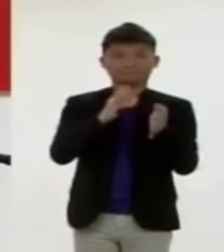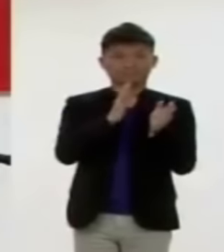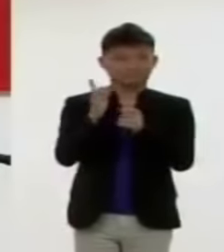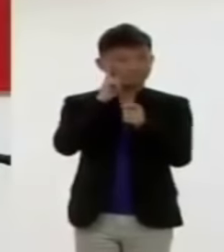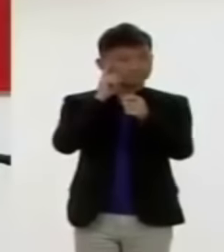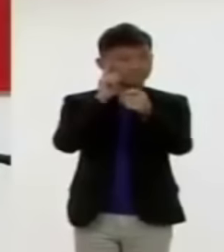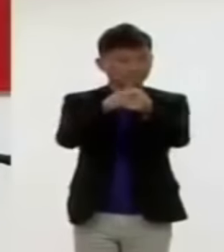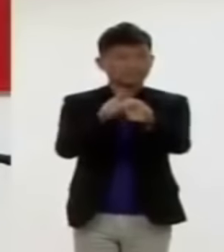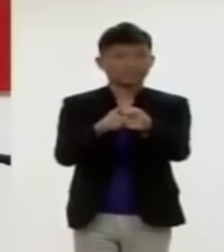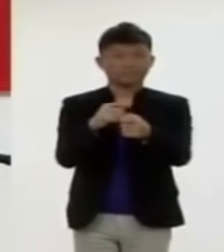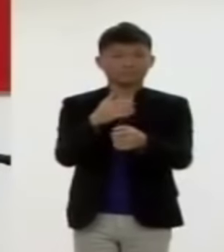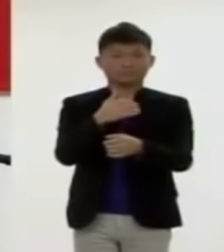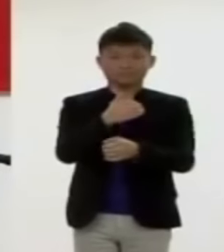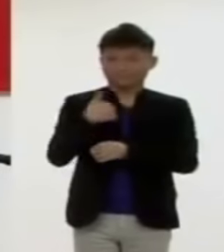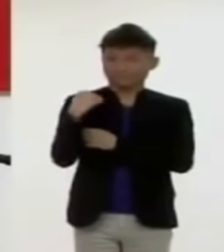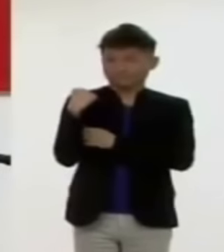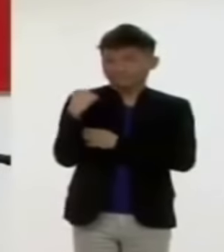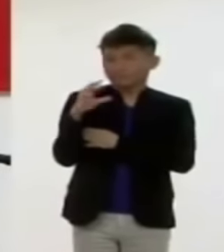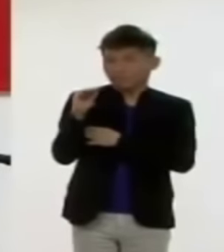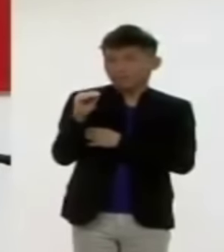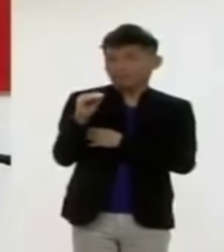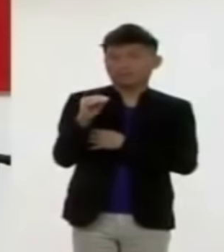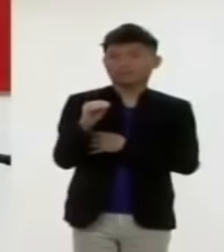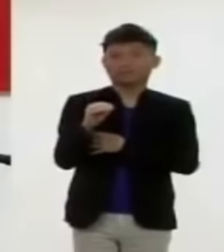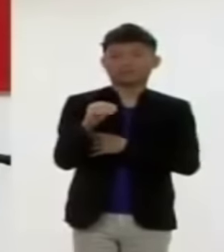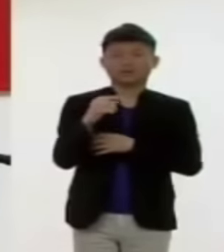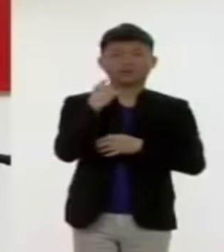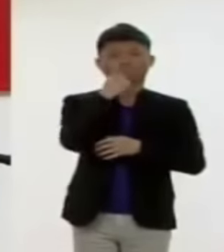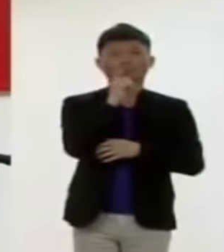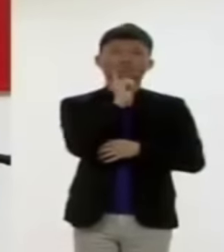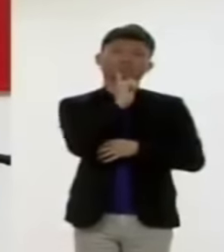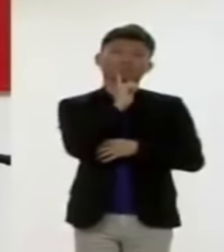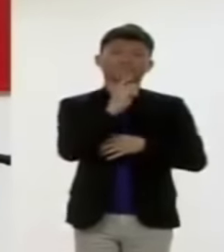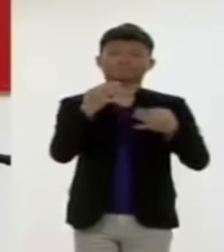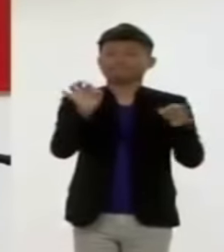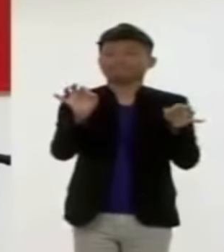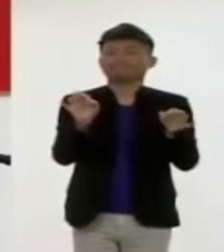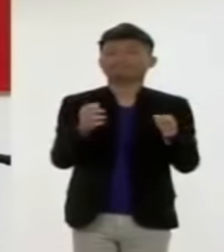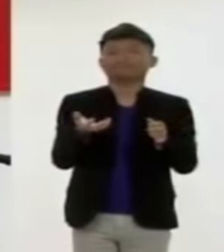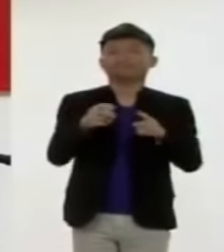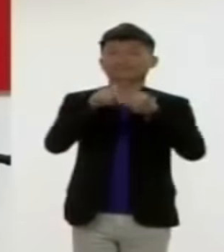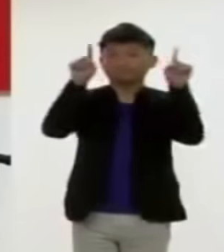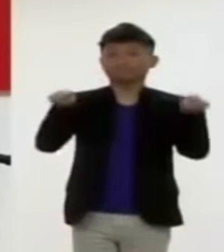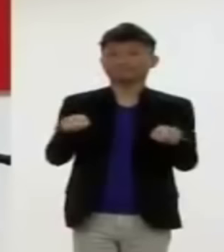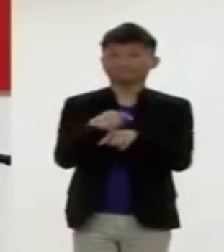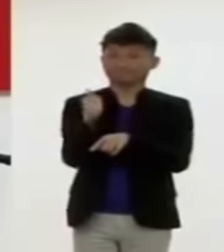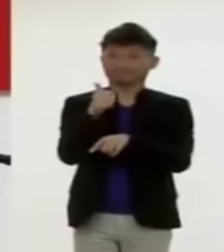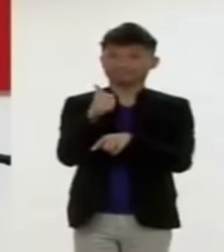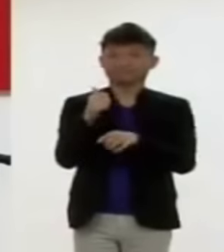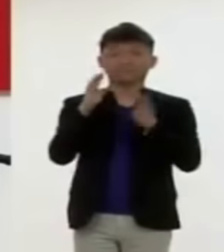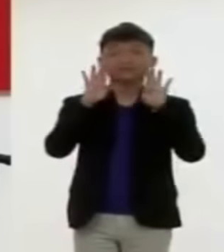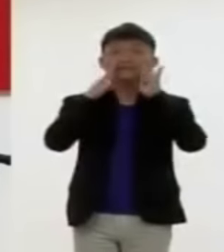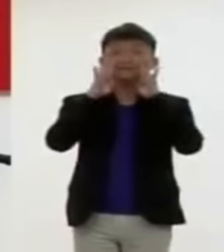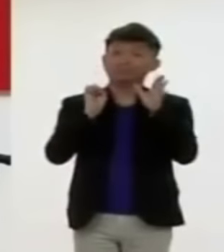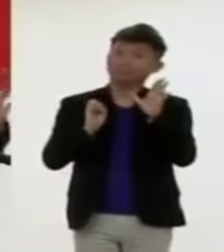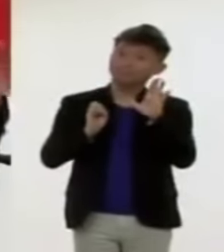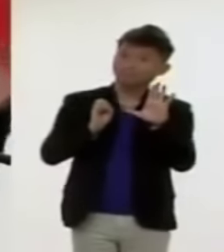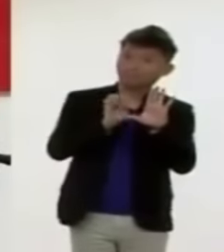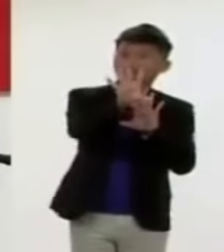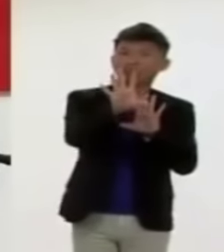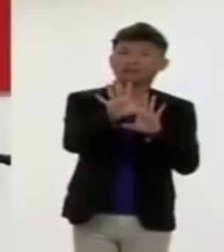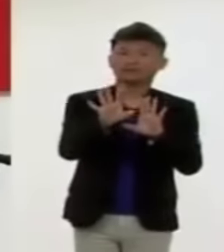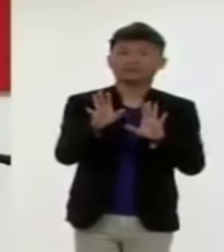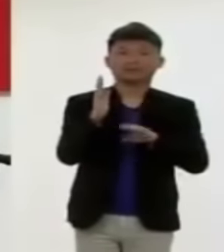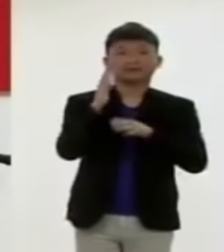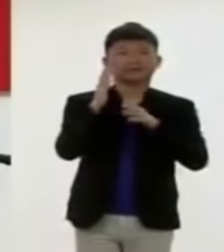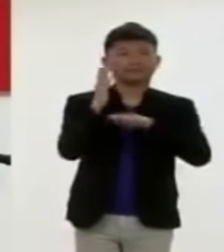量比口号更重要。张忠法张大哥他前天 PO 了一个脸书 PO 出来说，政